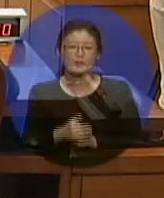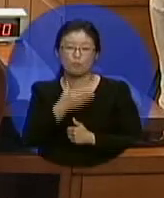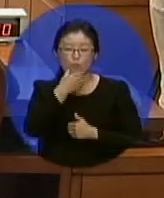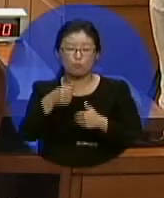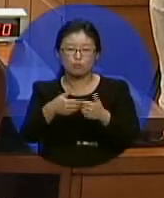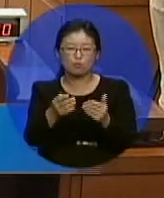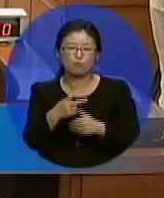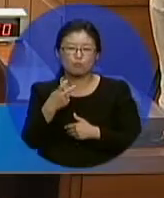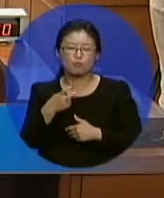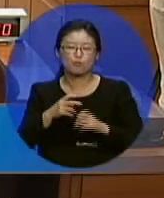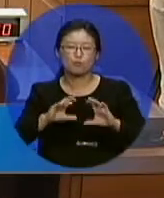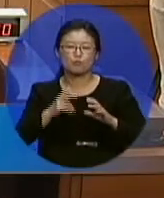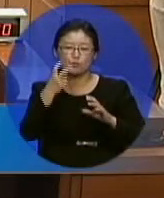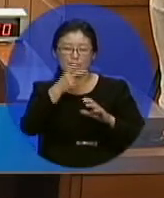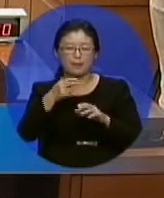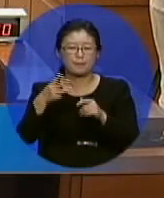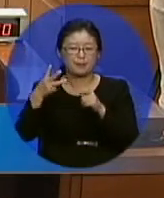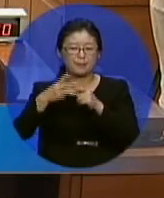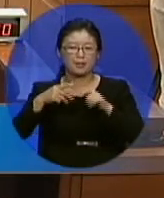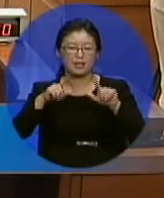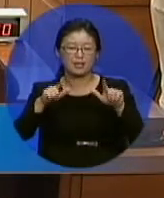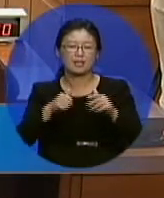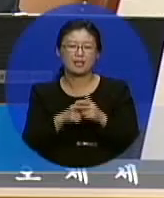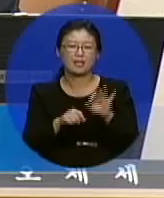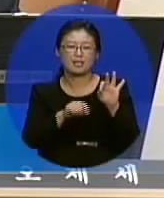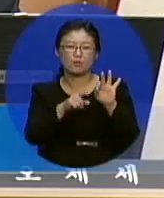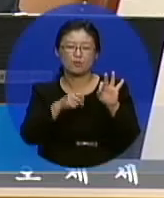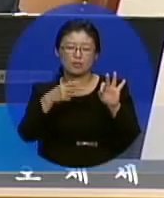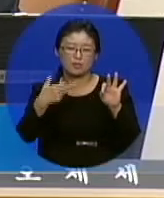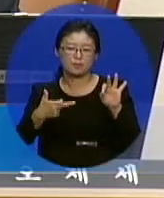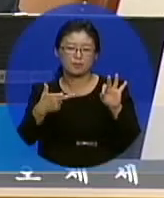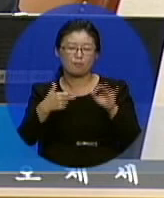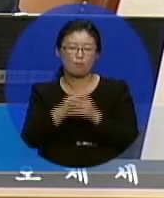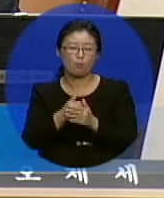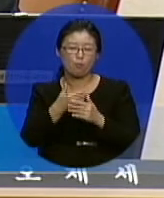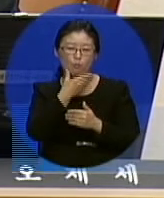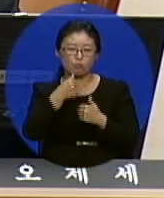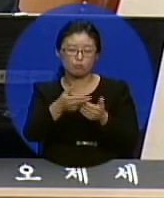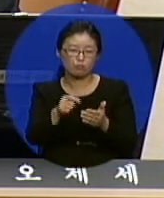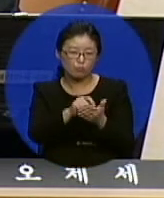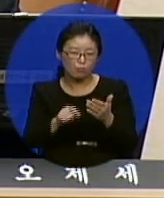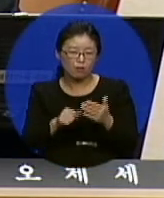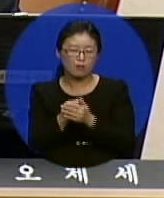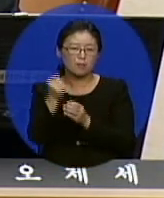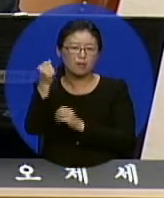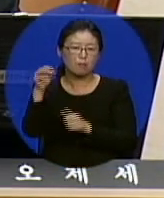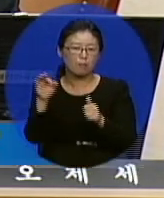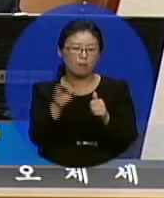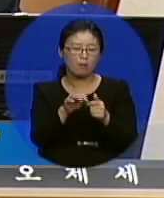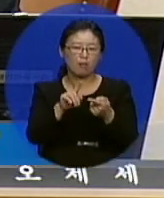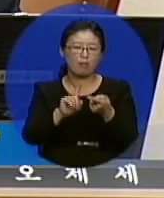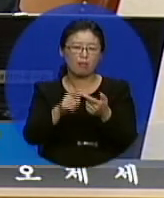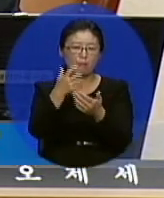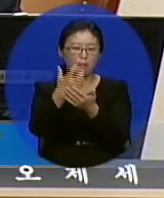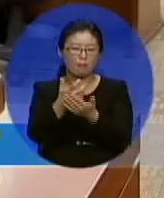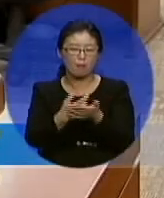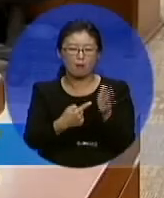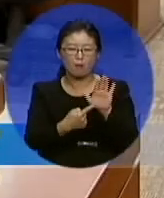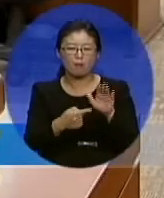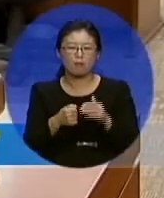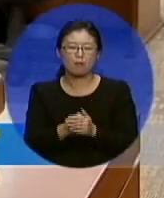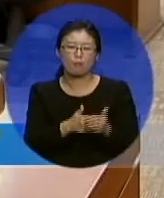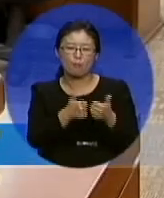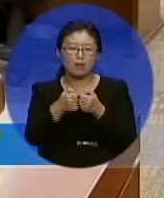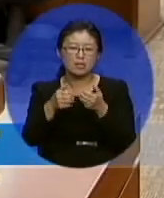보건복지부 국정감사 세 번째 날인 지난 17일, 복지부가 작성한 기초연금 야당 의원 발언 대응안이 공개돼 회의